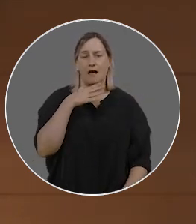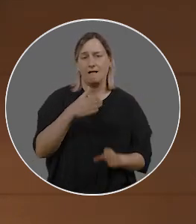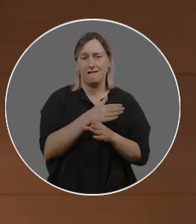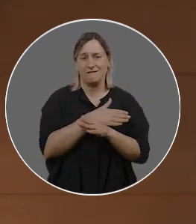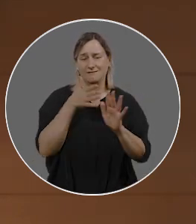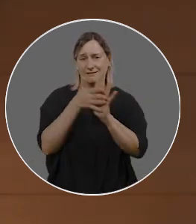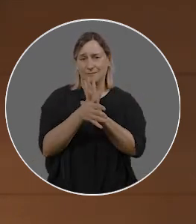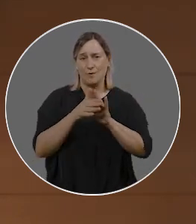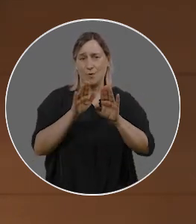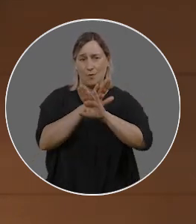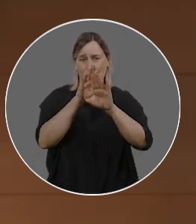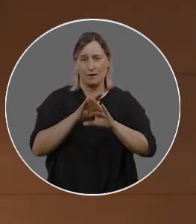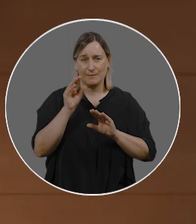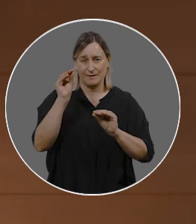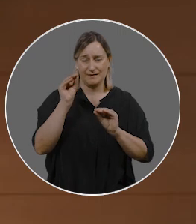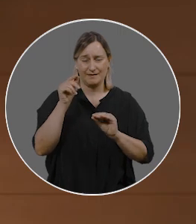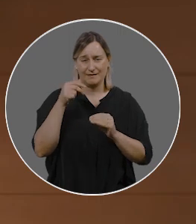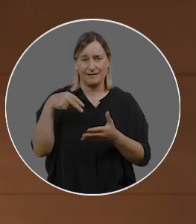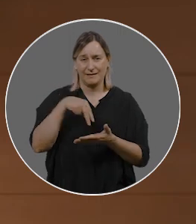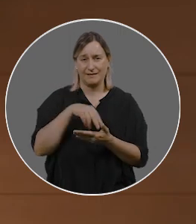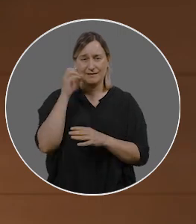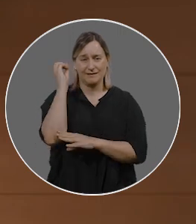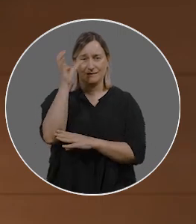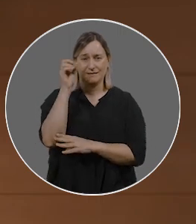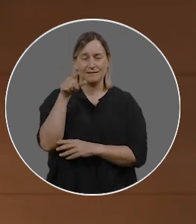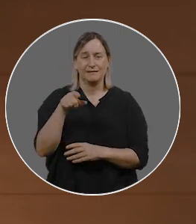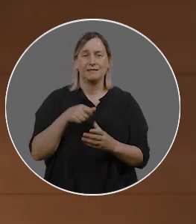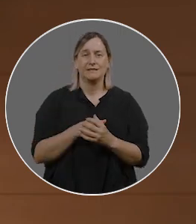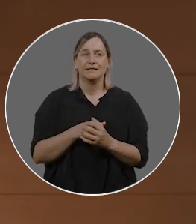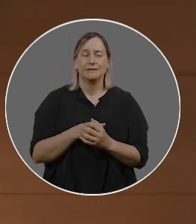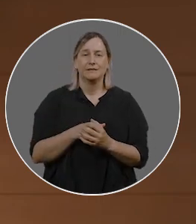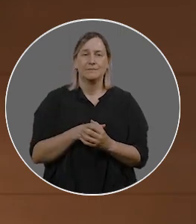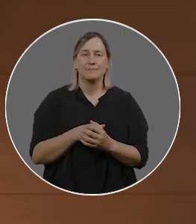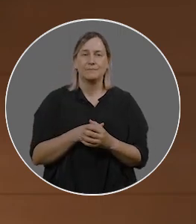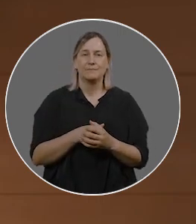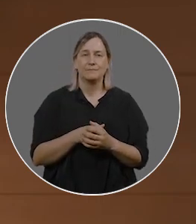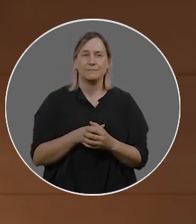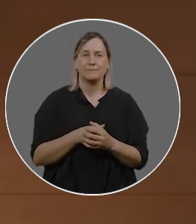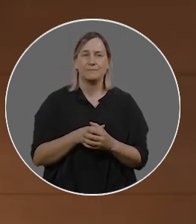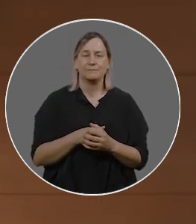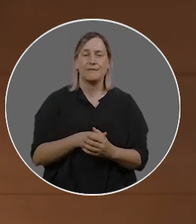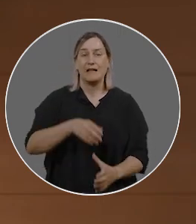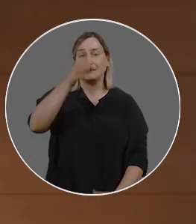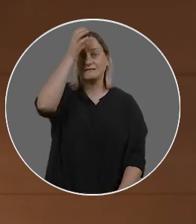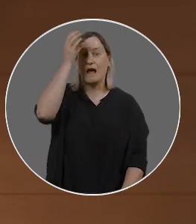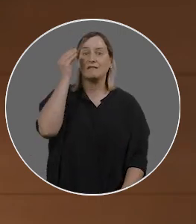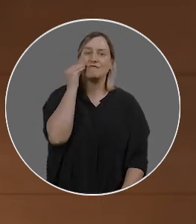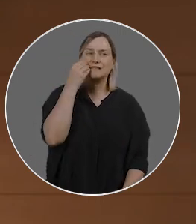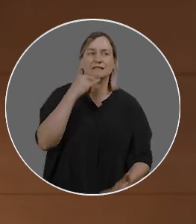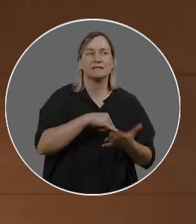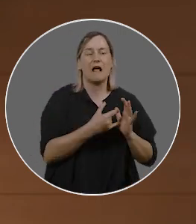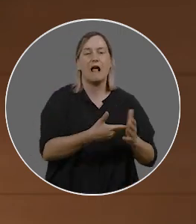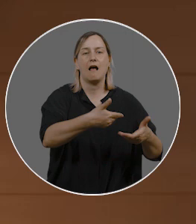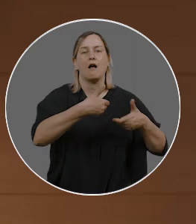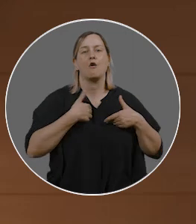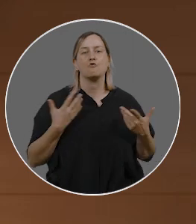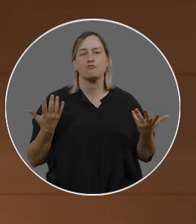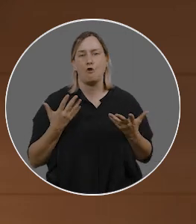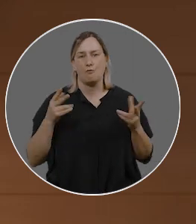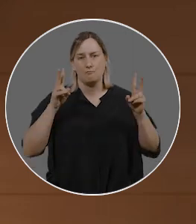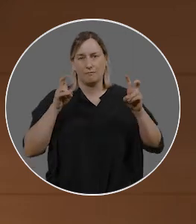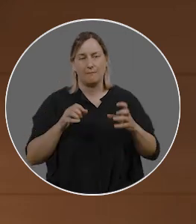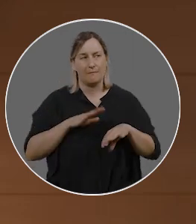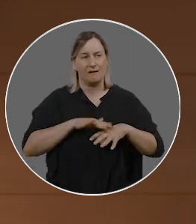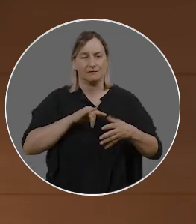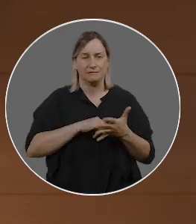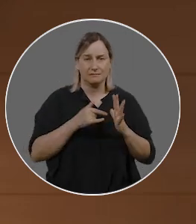explicat en l'última part de la seva ponència, no? Que és com la intel·ligència artificial ens pot ajudar a